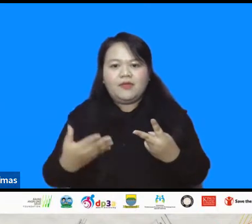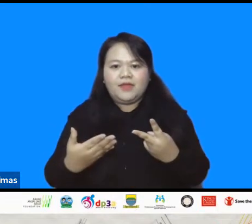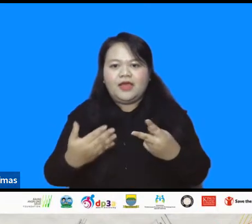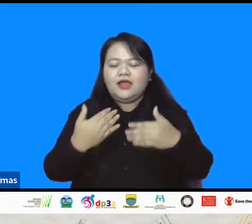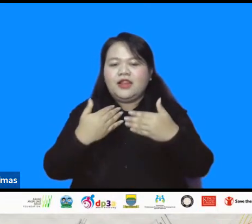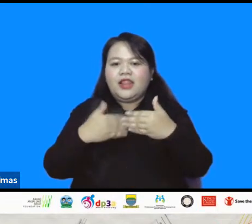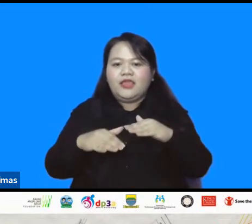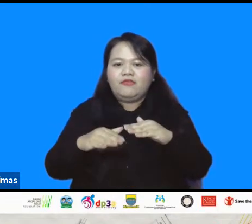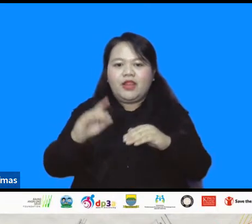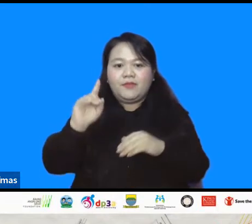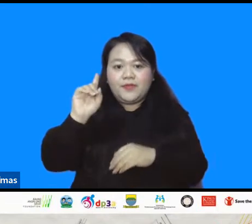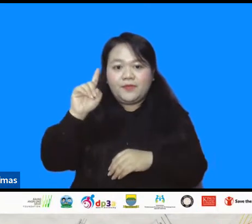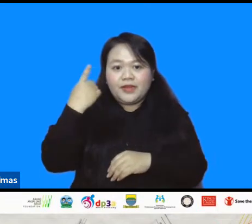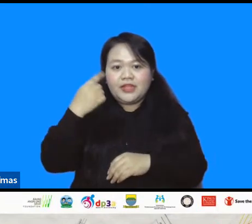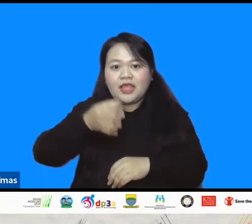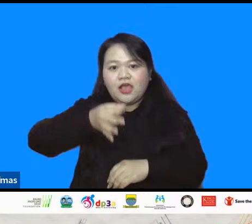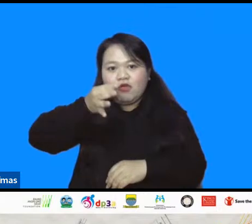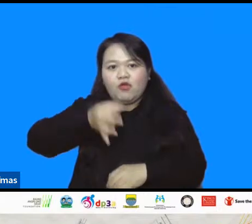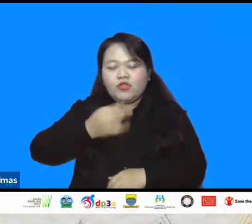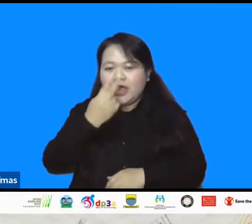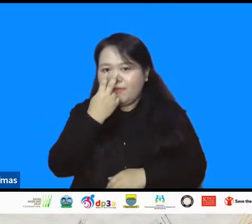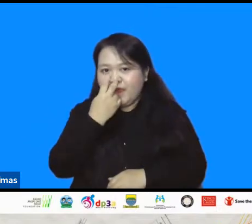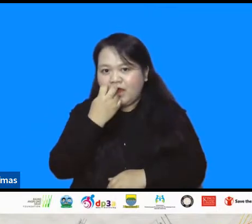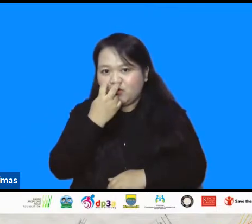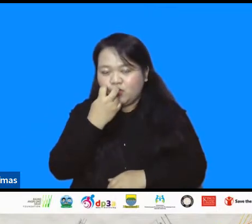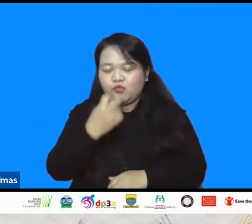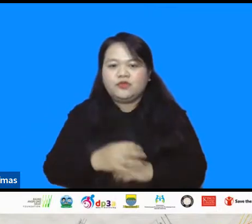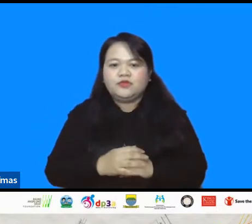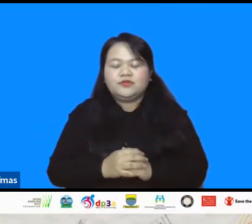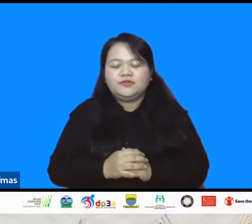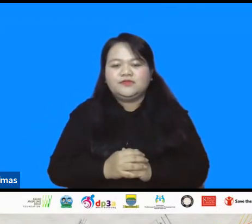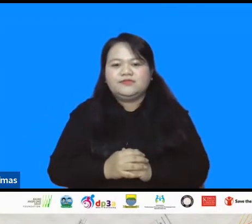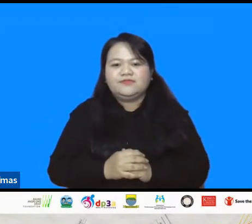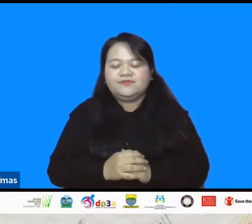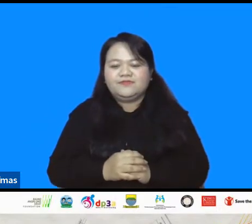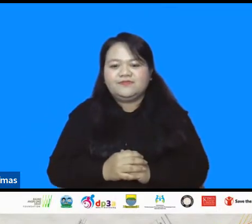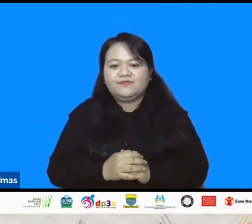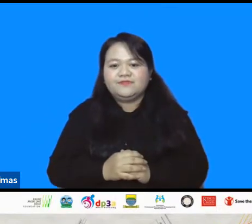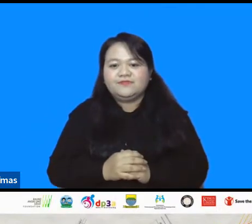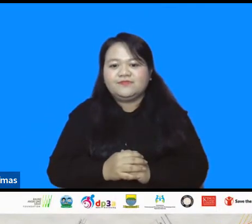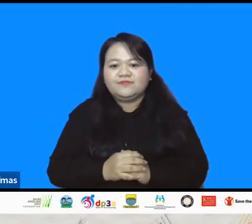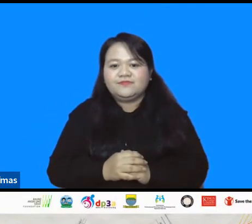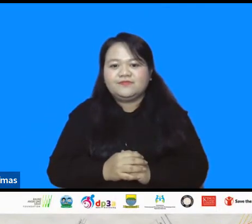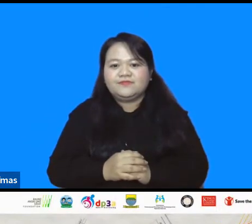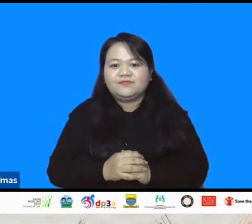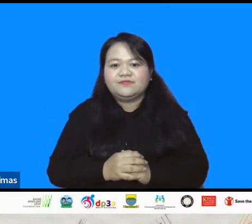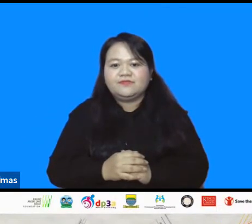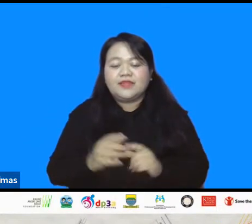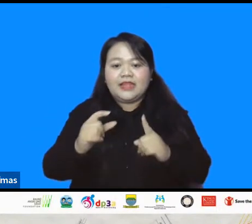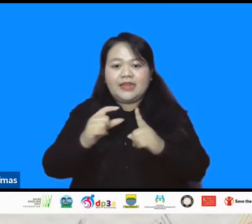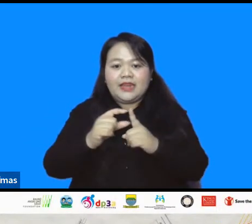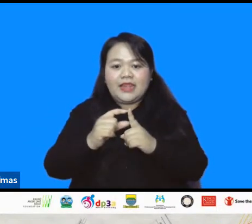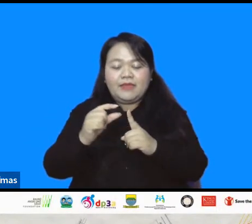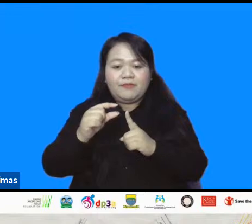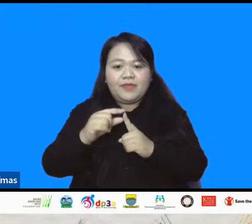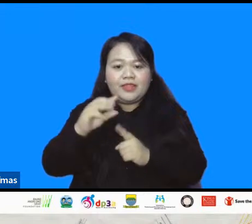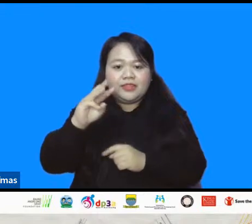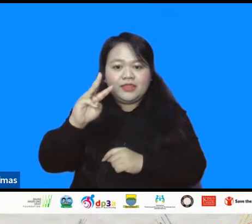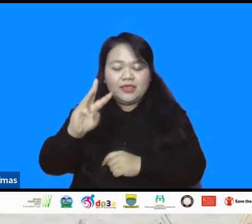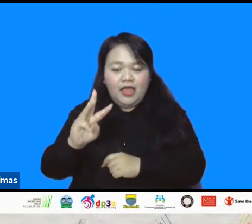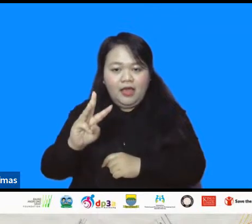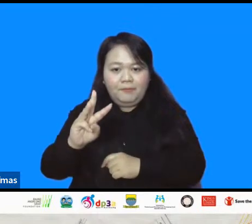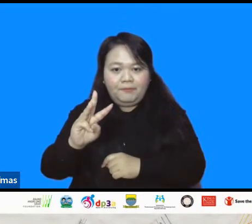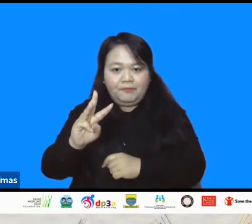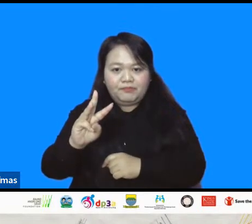level pemerintah Kota Bandung mungkin ya tadi karena DP3 ini kan